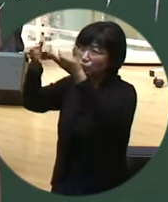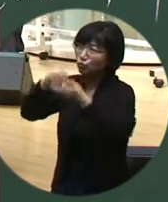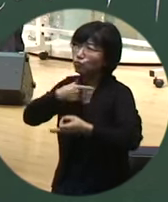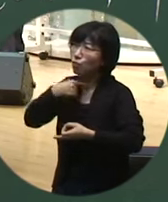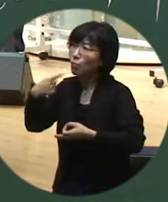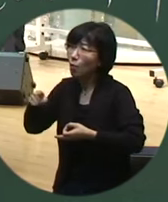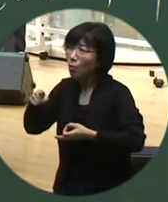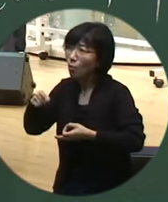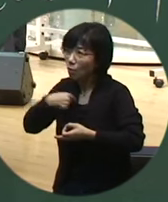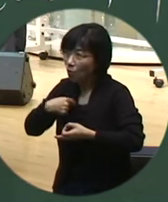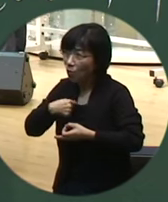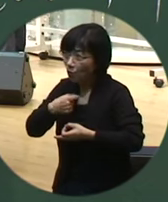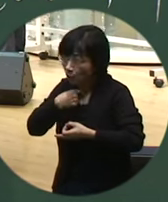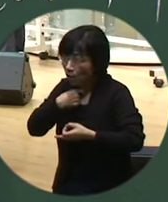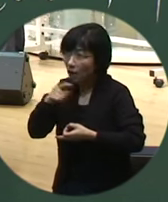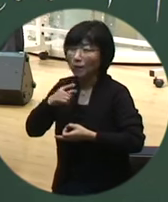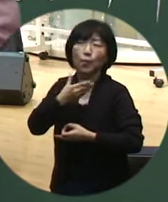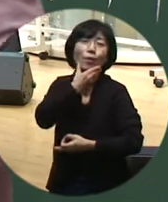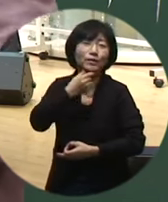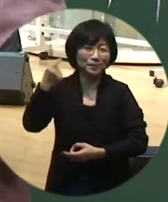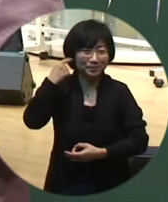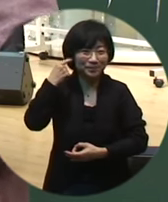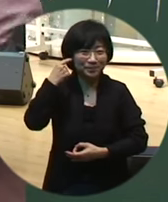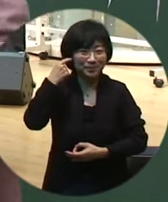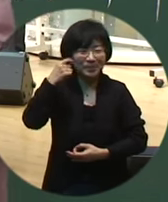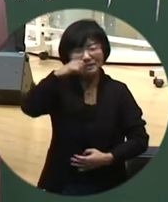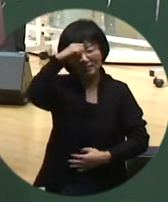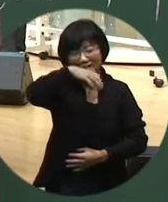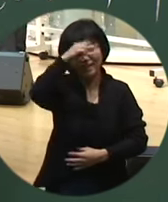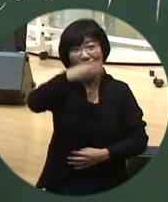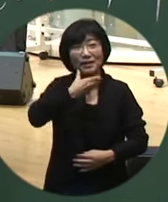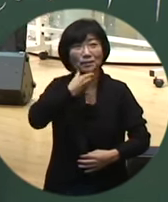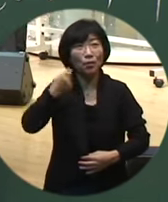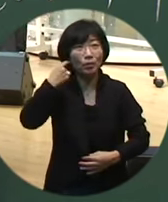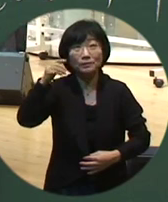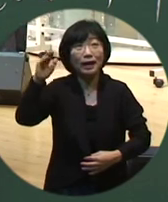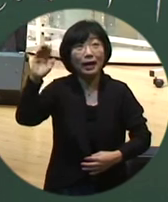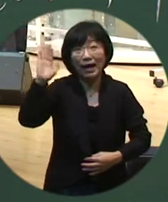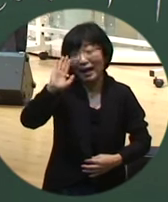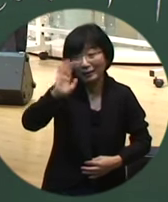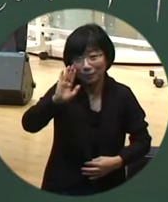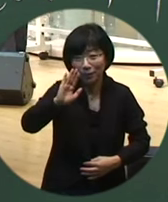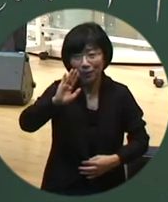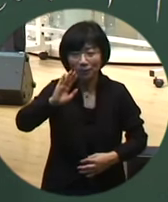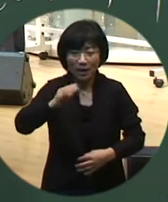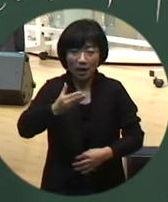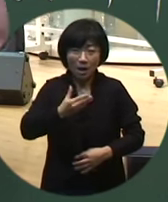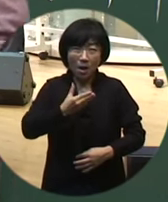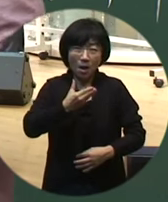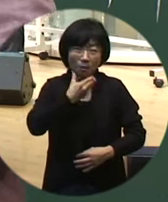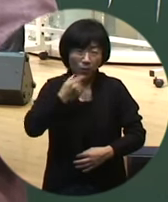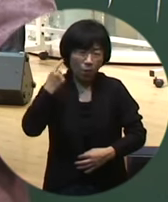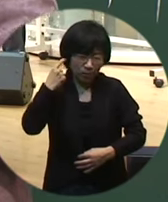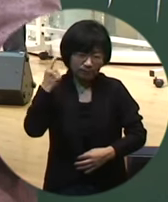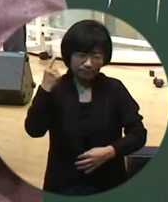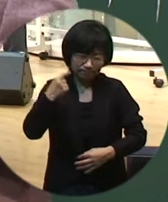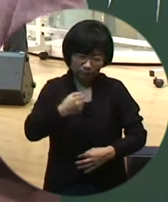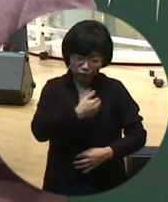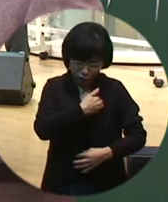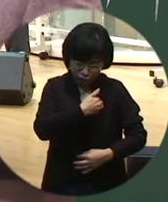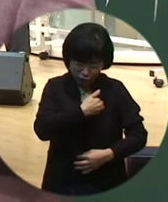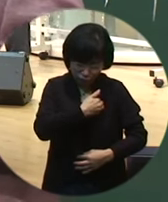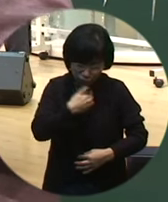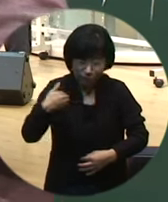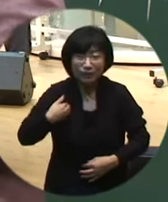the gospel too. 근데 그냥 복음이 아니죠. But not just the gospel. 복음으로 충분한 겁니다. It's for the gospel to